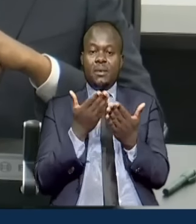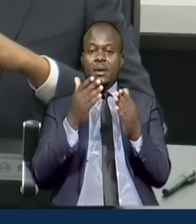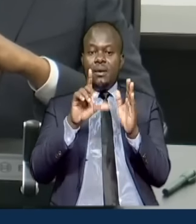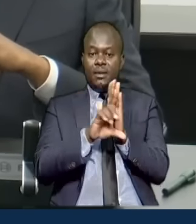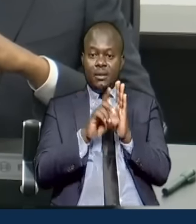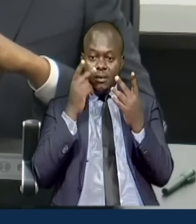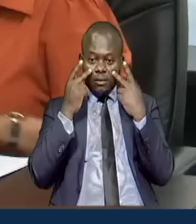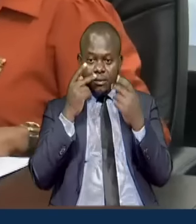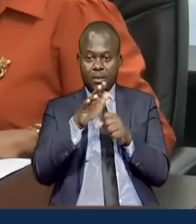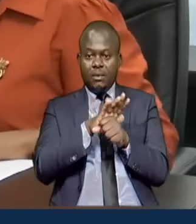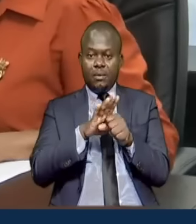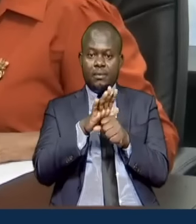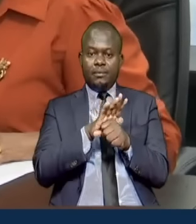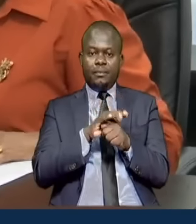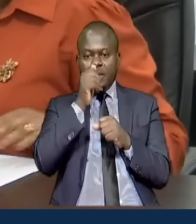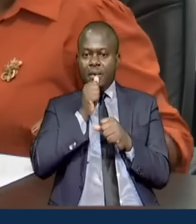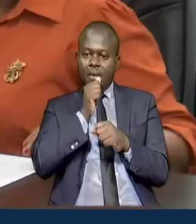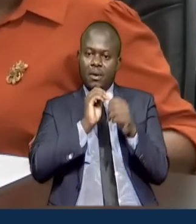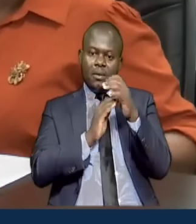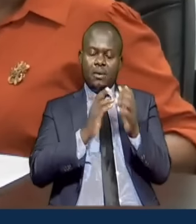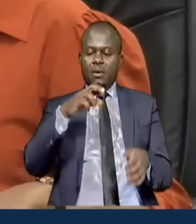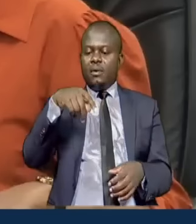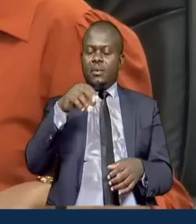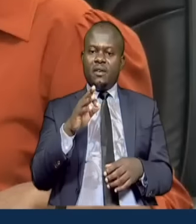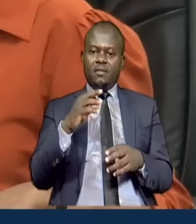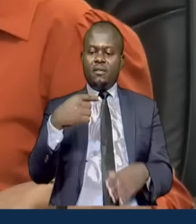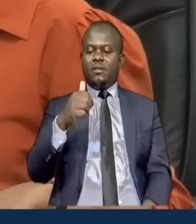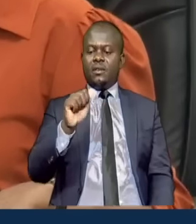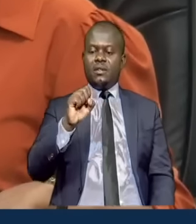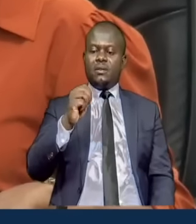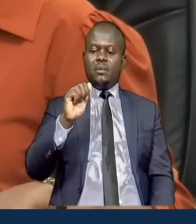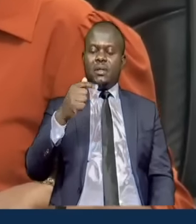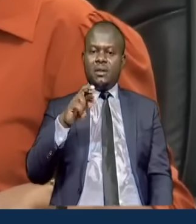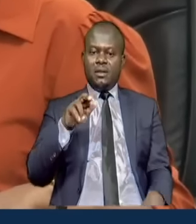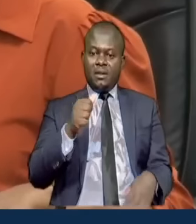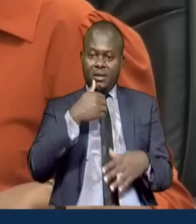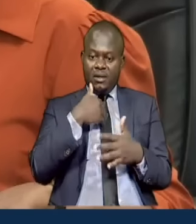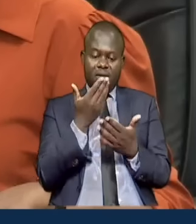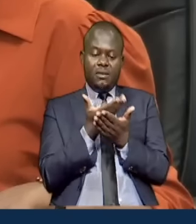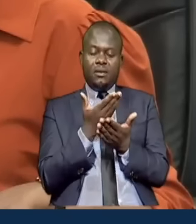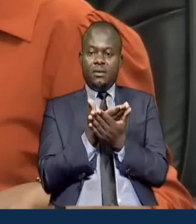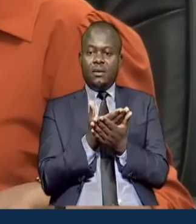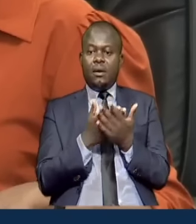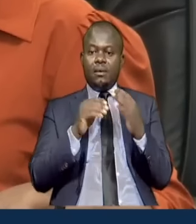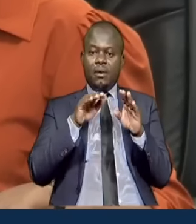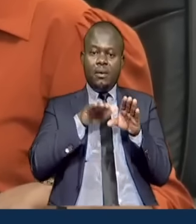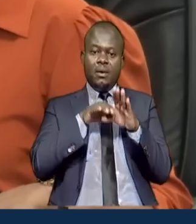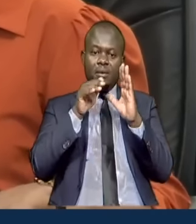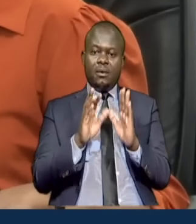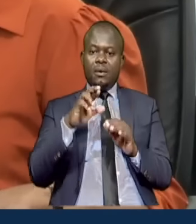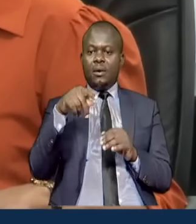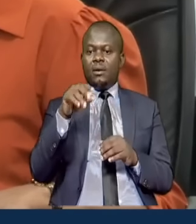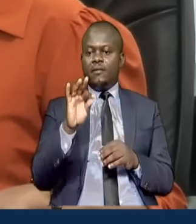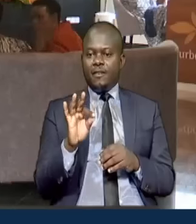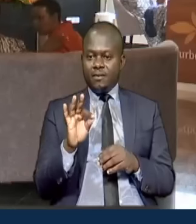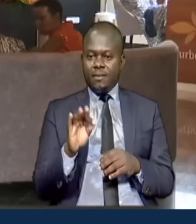byuzuye. Umunyamabanga mukuru wa FPR Inkotanyi Gasamagera Wellaris yagize icyo asaba abanyamuryango w'umuryango FPR